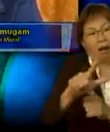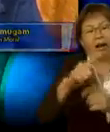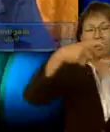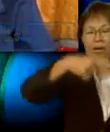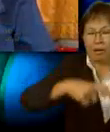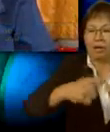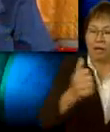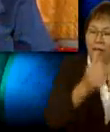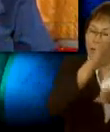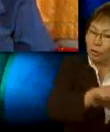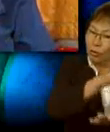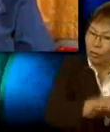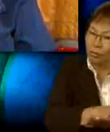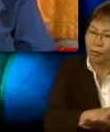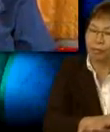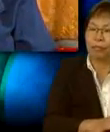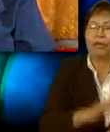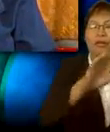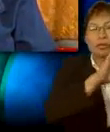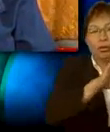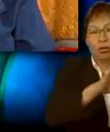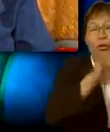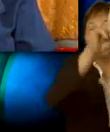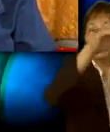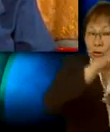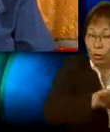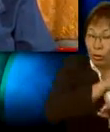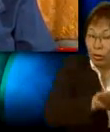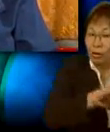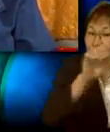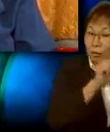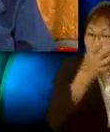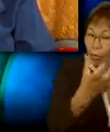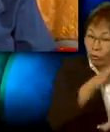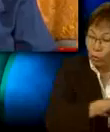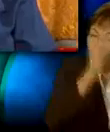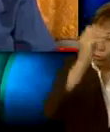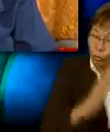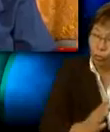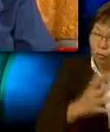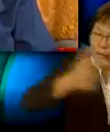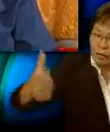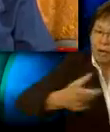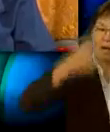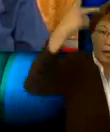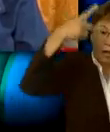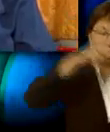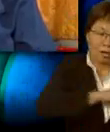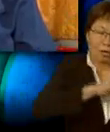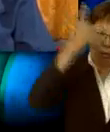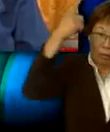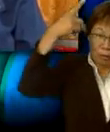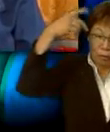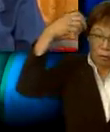hal-hal yang berkaitan dengan sekolah. Sebagai contoh, di sebuah sekolah, guru besar adalah ketua pentadbir sekolah